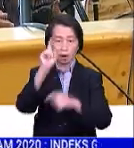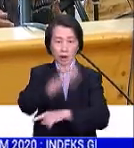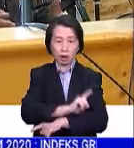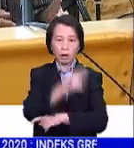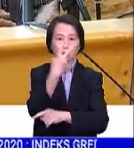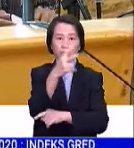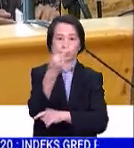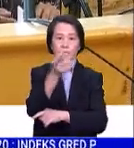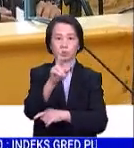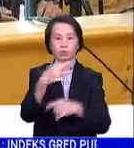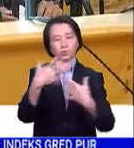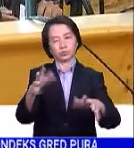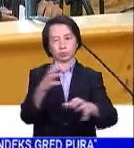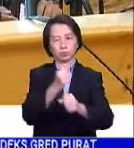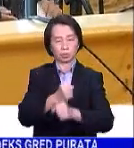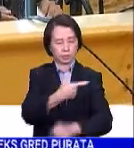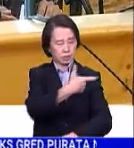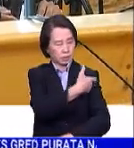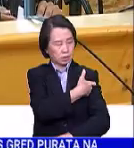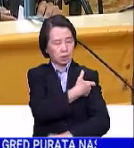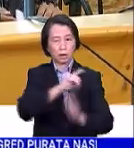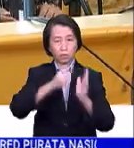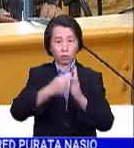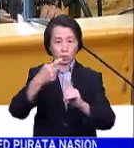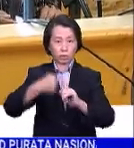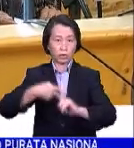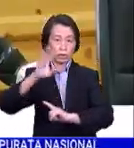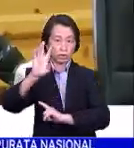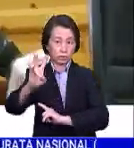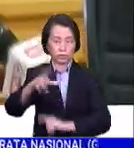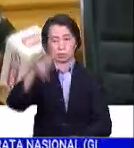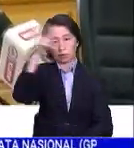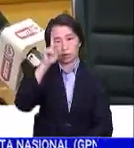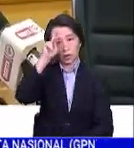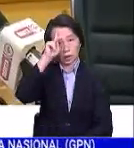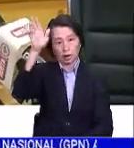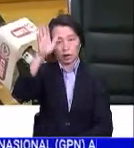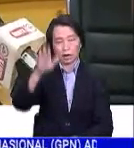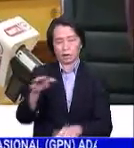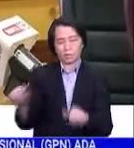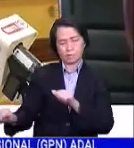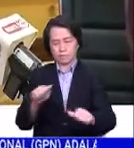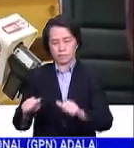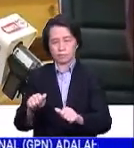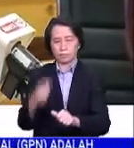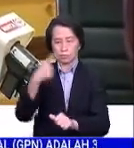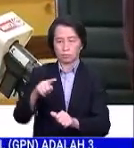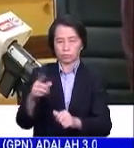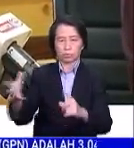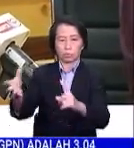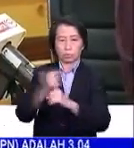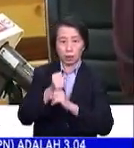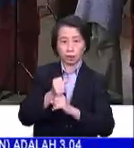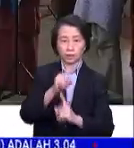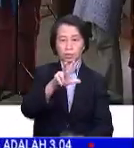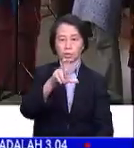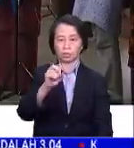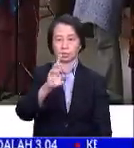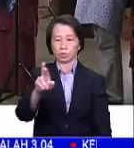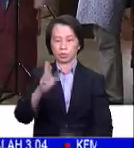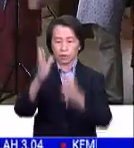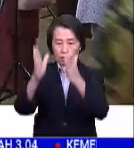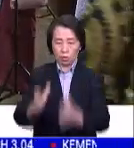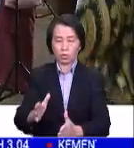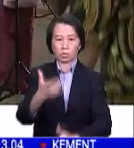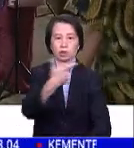12,000 orang telah menerima suntikan vaksin dan bermula Julai depan, Kerajaan Kelantan akan menggiatkan lagi usaha untuk mencapai 30,000